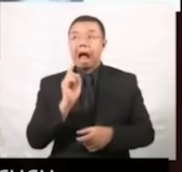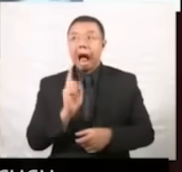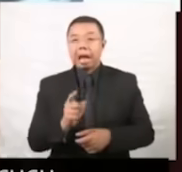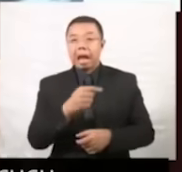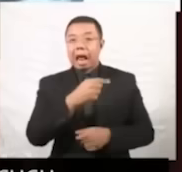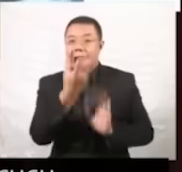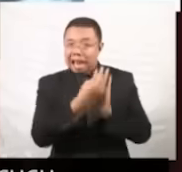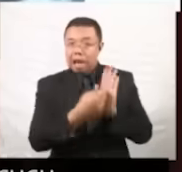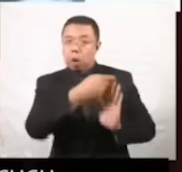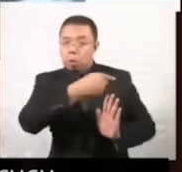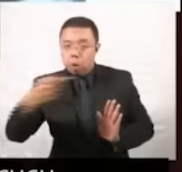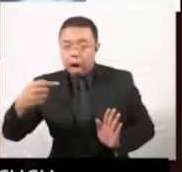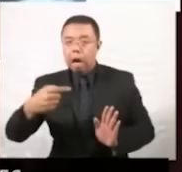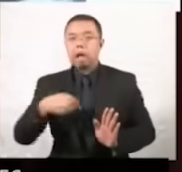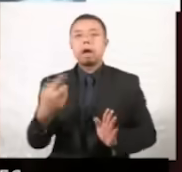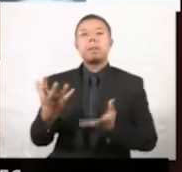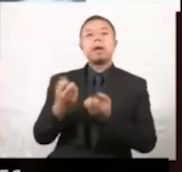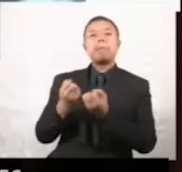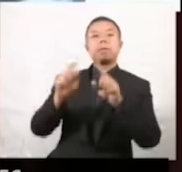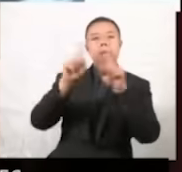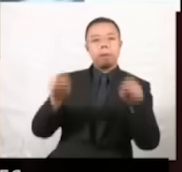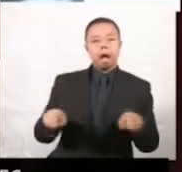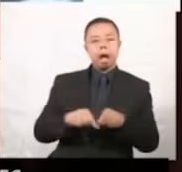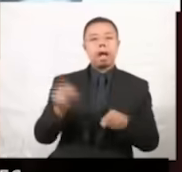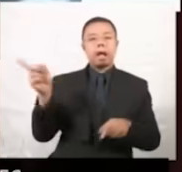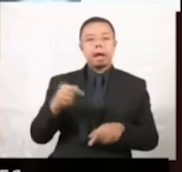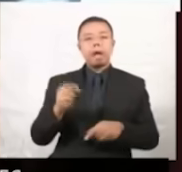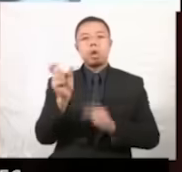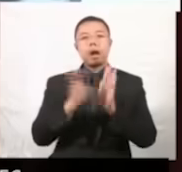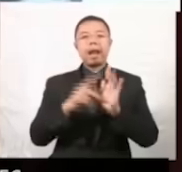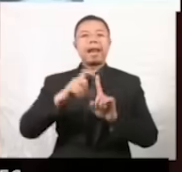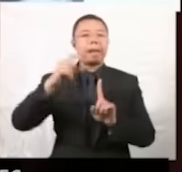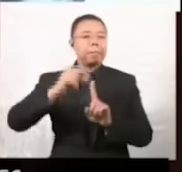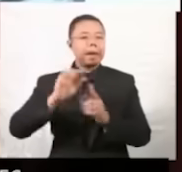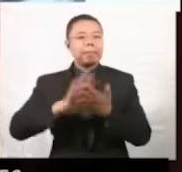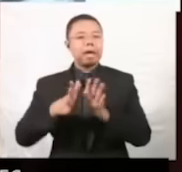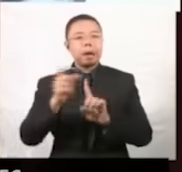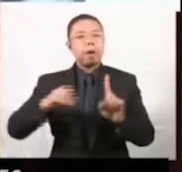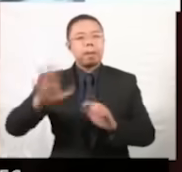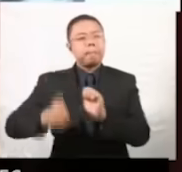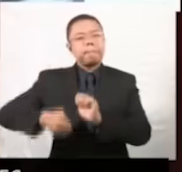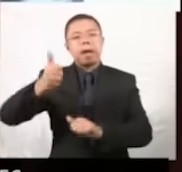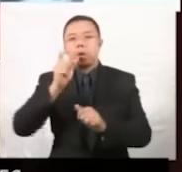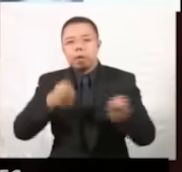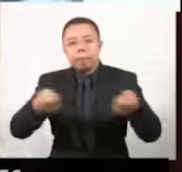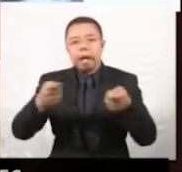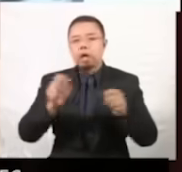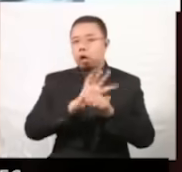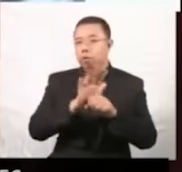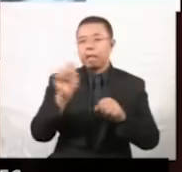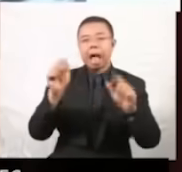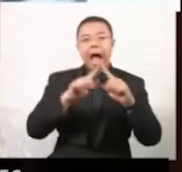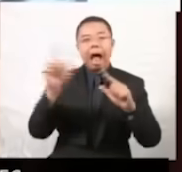dana seperti itu kami mendapatkan penghargaan dari UNDP sebagai provinsi terbaik penanganan covid